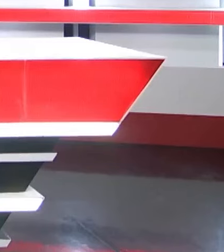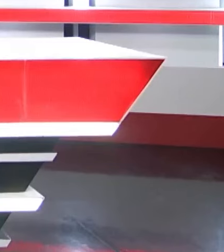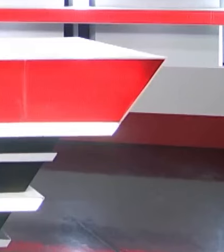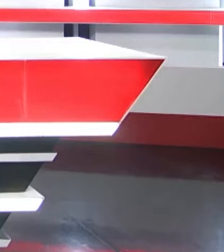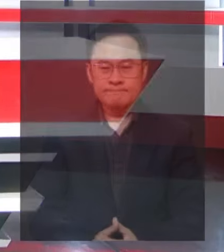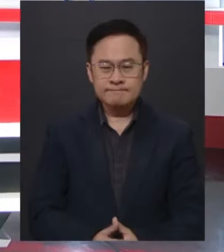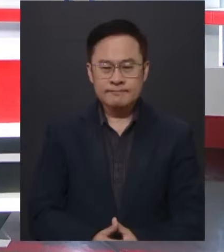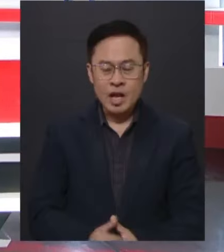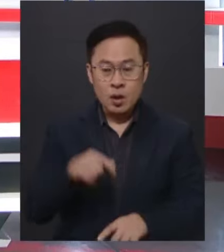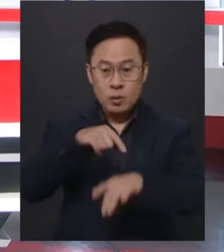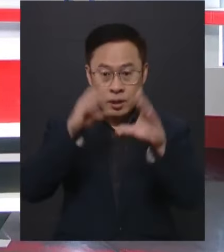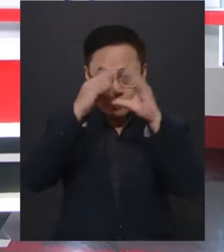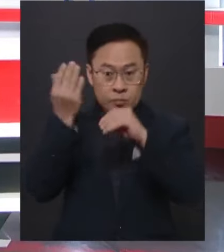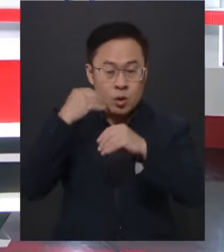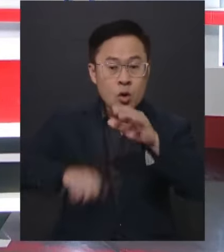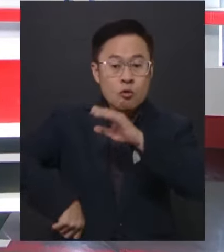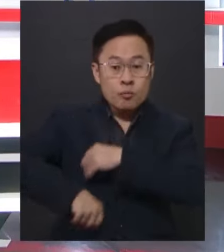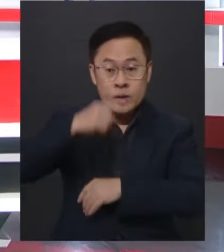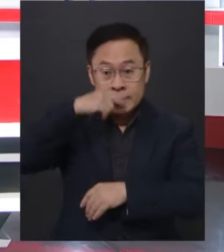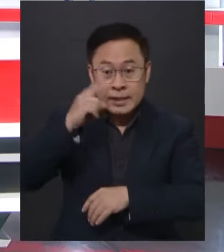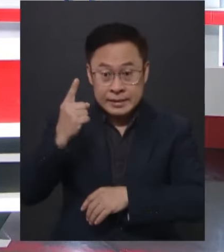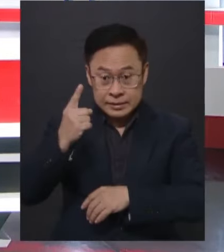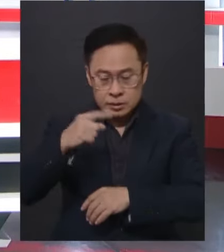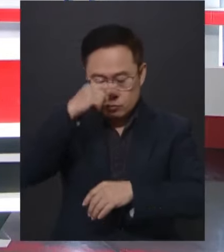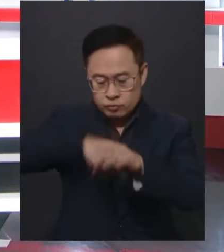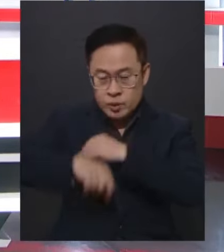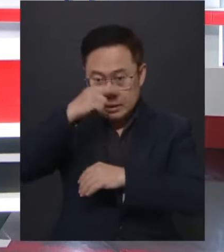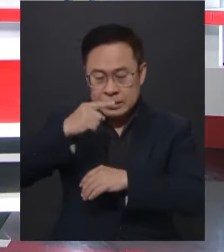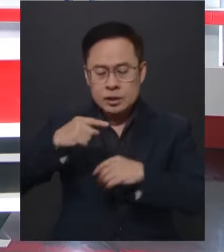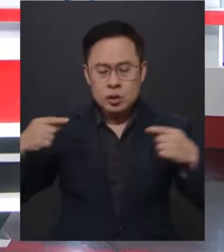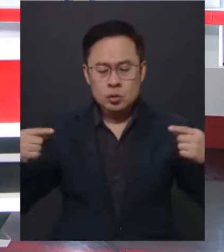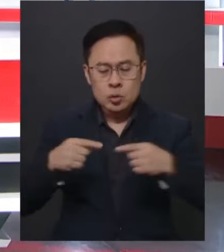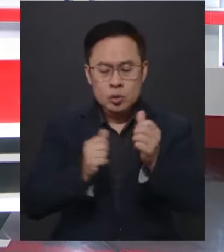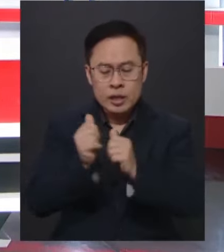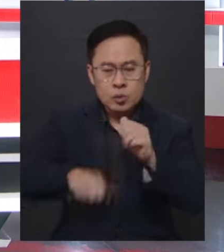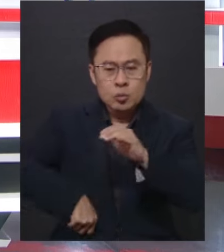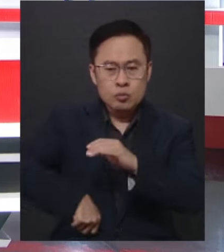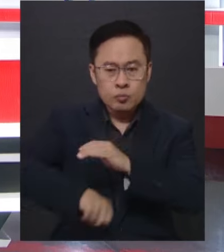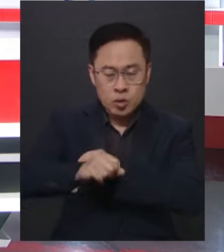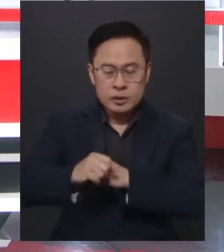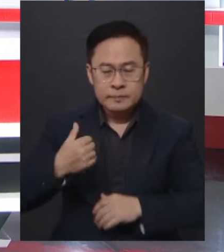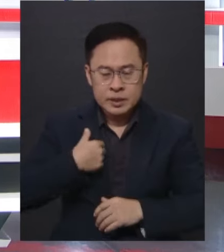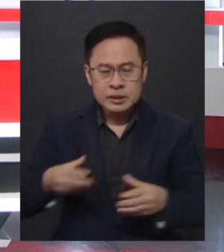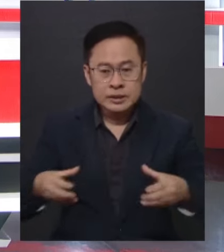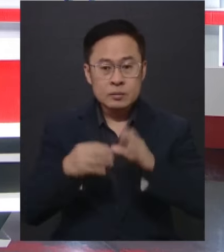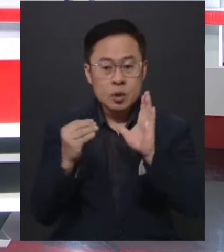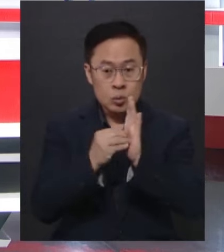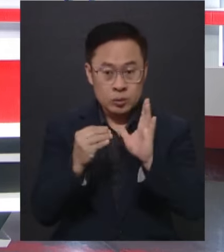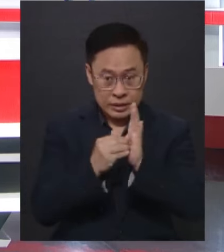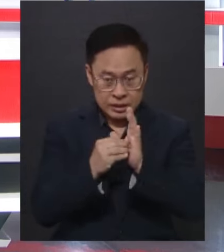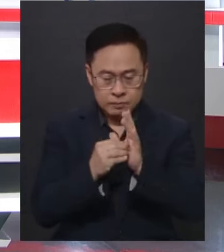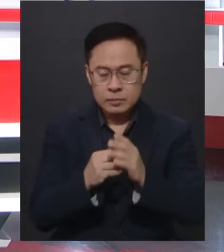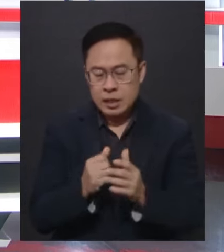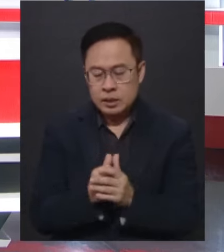คุณผู้ชมครับเมื่อคืนที่ผ่านมามีการแข่งขันฟุตบอลไทยลีก 1เกมตกค้างนะครับซึ่งถือว่าเป็นเกมสำคัญโดยเฉพาะแบงคอกต้องพยายามทำ